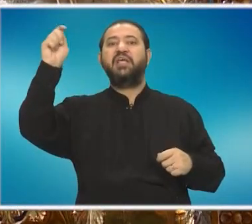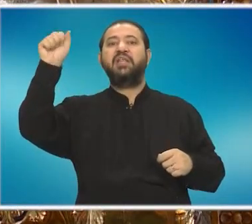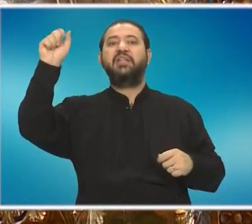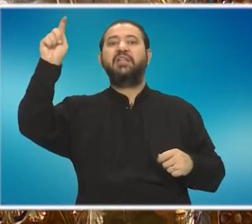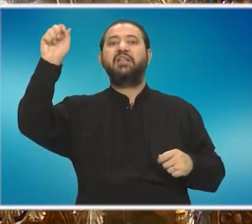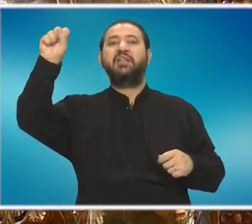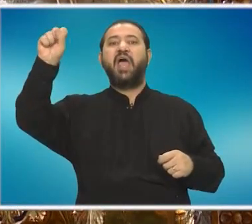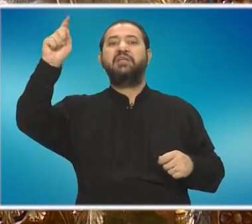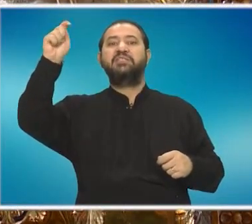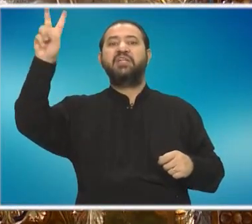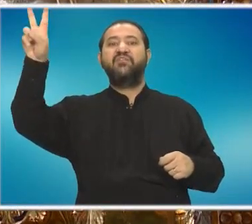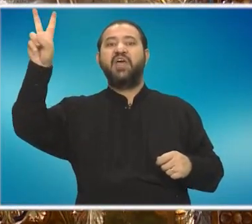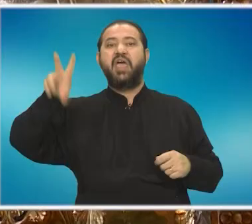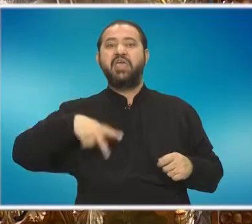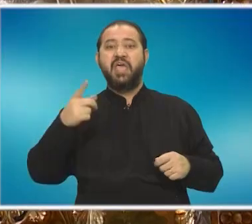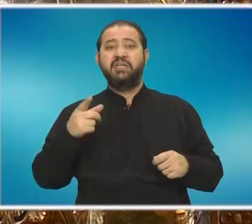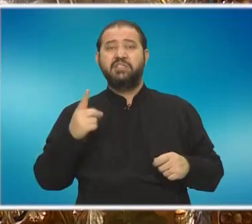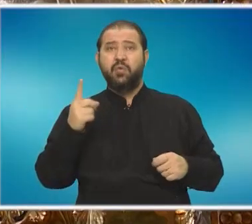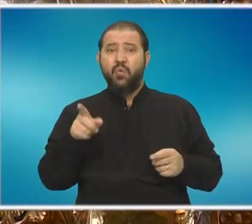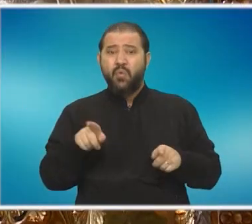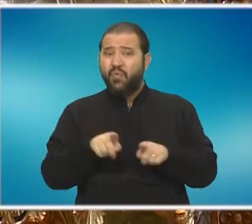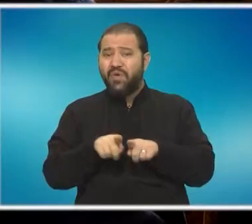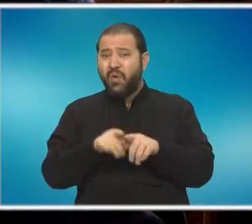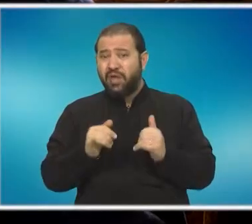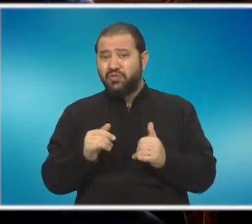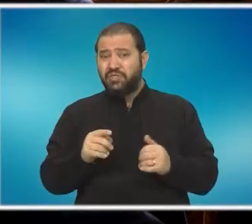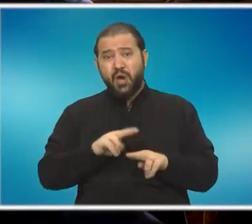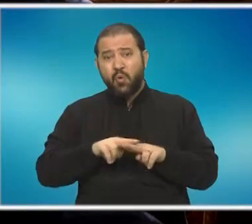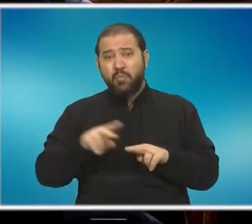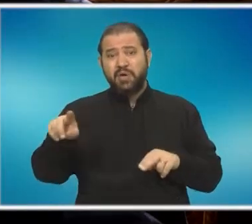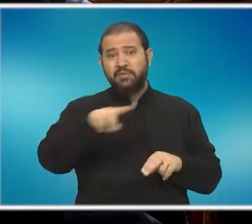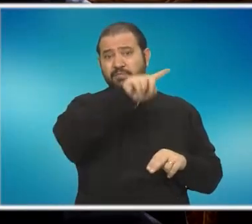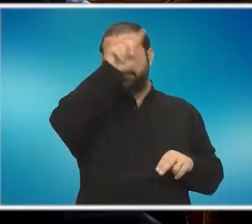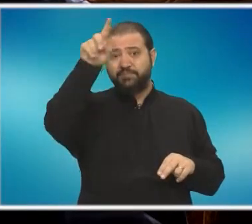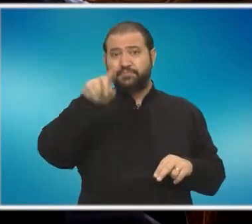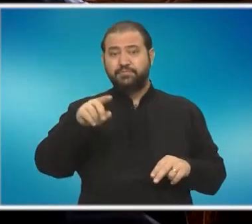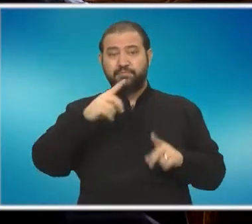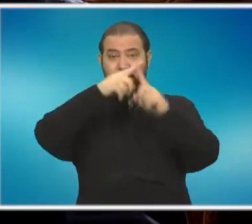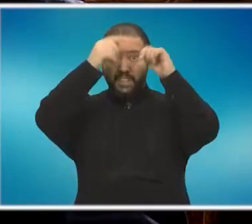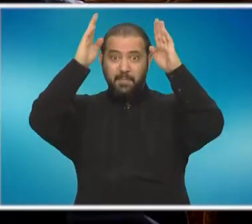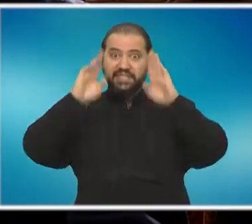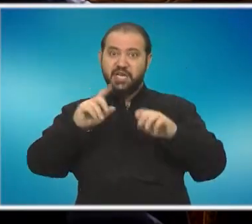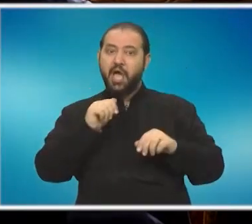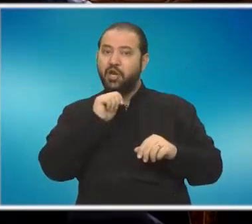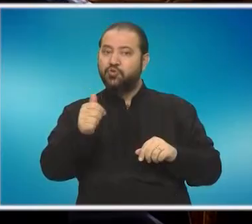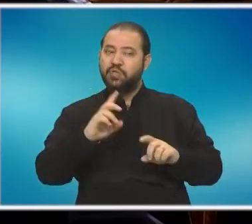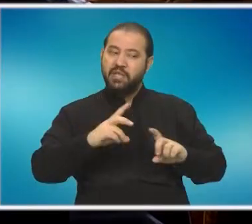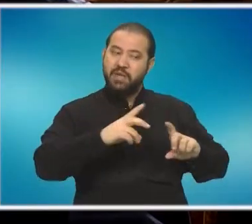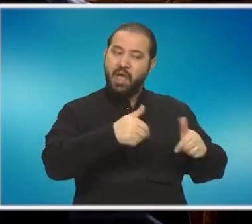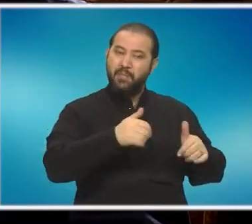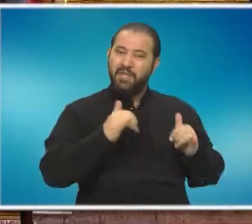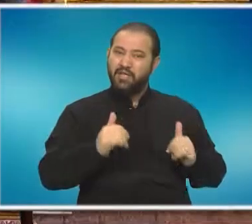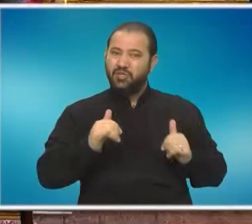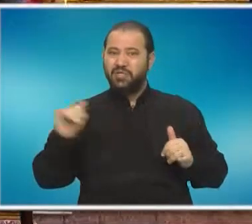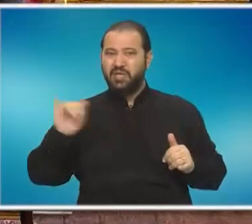față de Dumnezeu? Există o astfel de posibilitate? Biserica niciodată nu a exclus acest